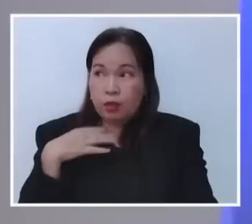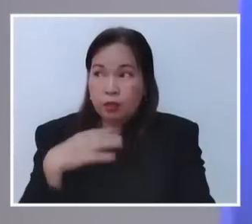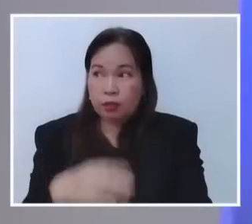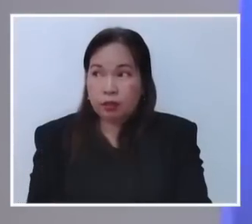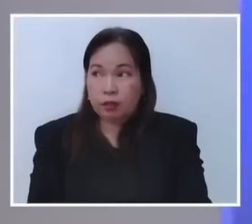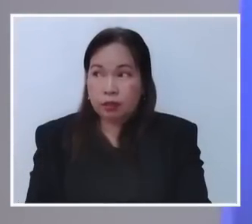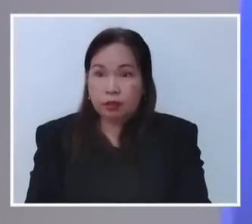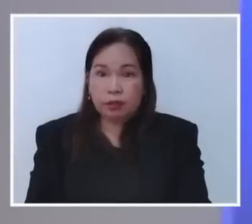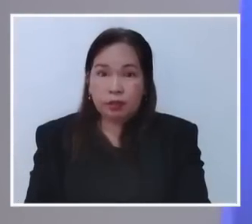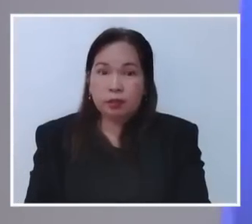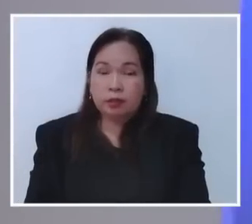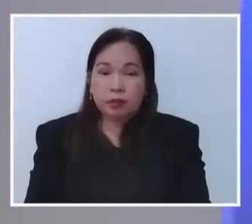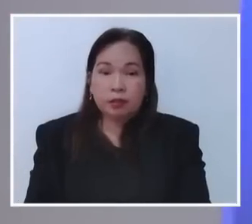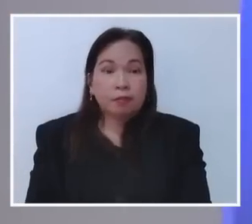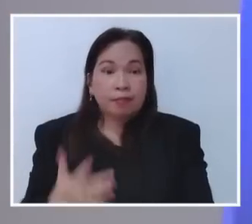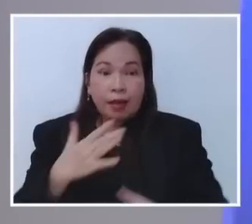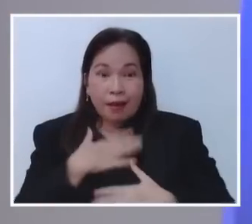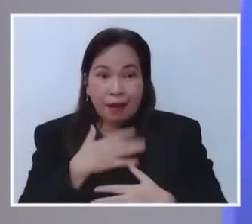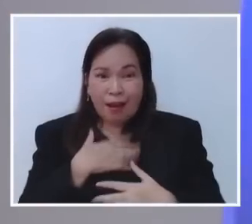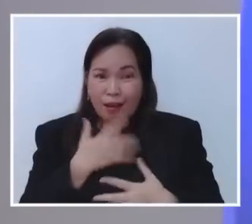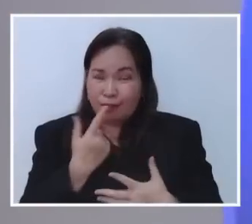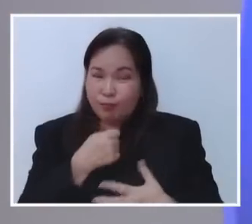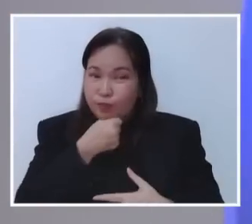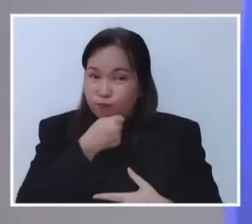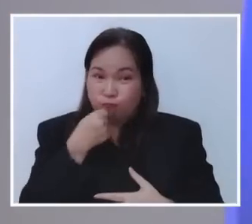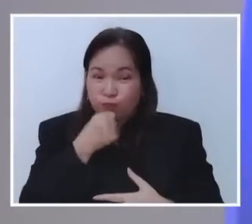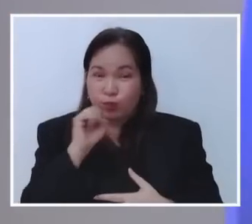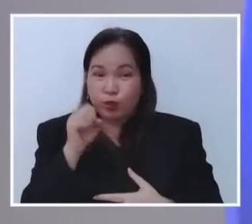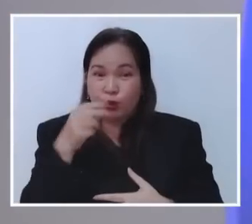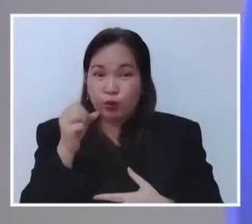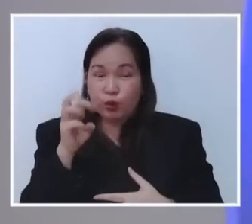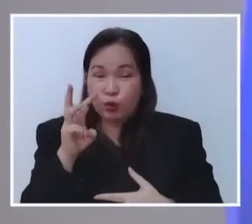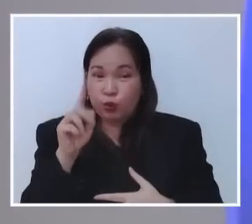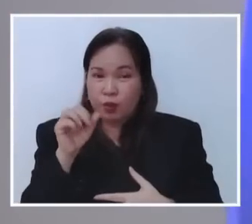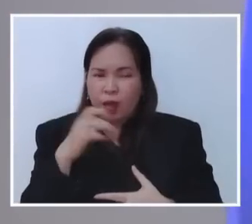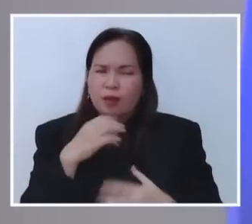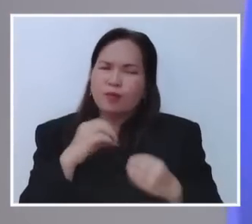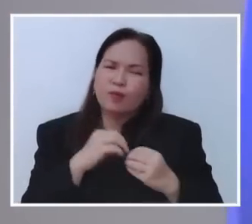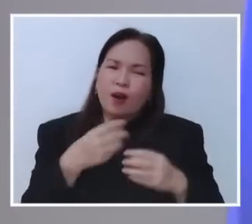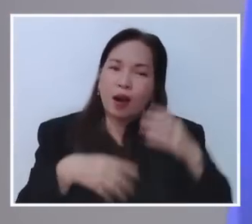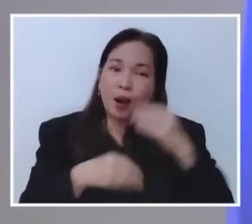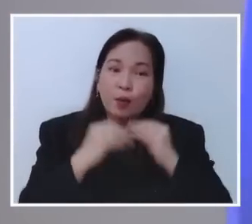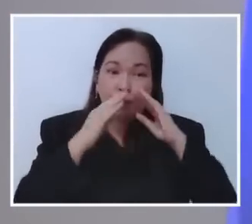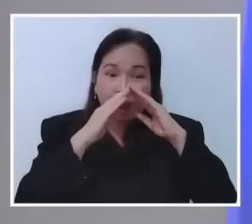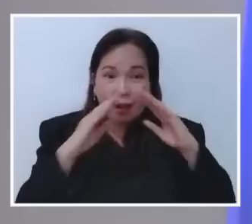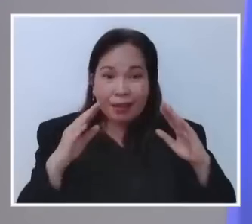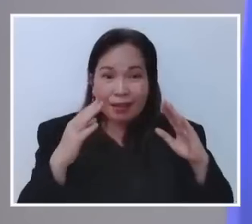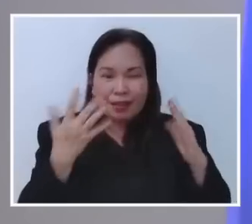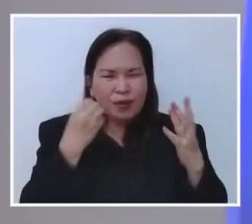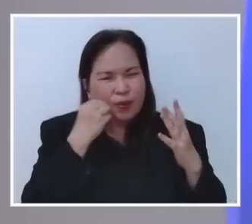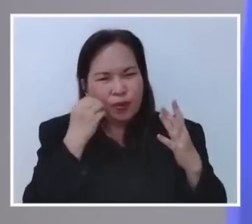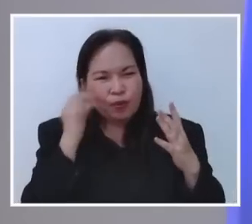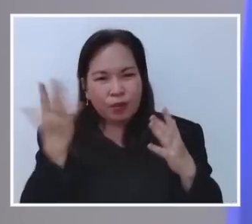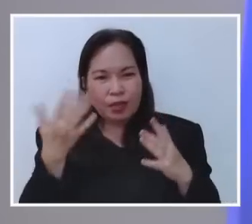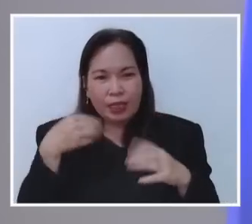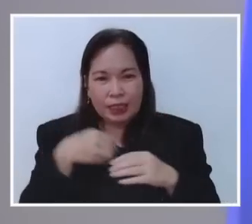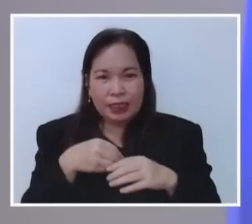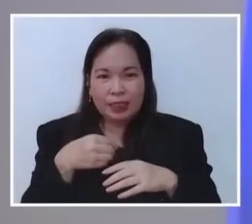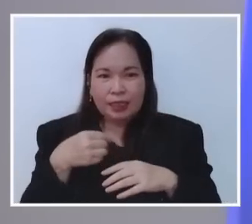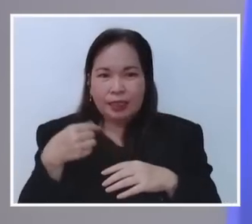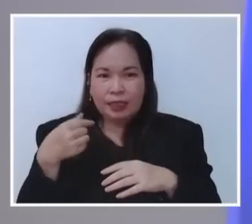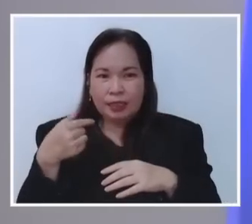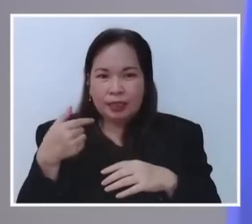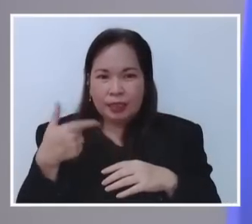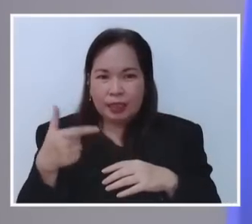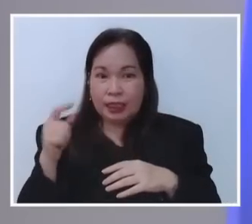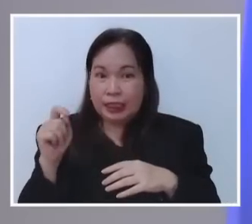Masaya mga host ng It's Showtime sa dagdag na bago nilang tahanan sa GTV. Para sa kanila, walang awayan, lalo't